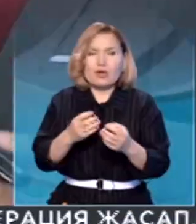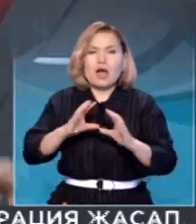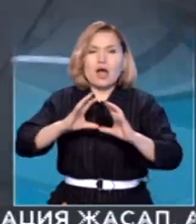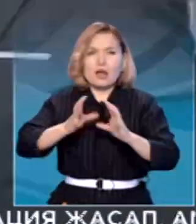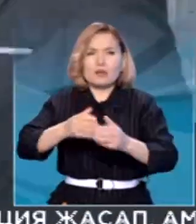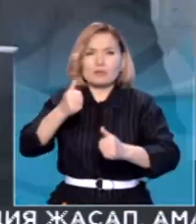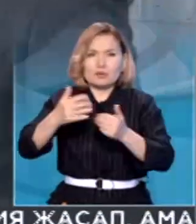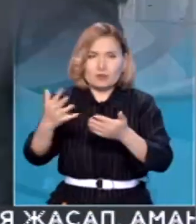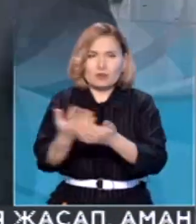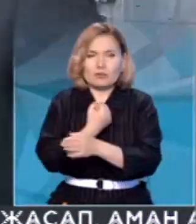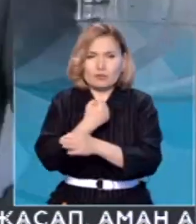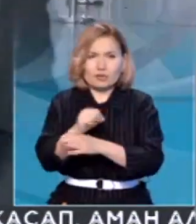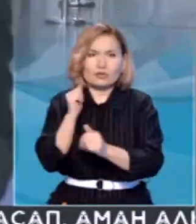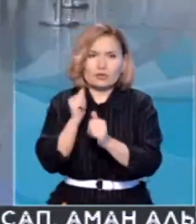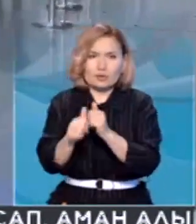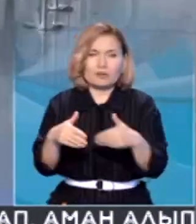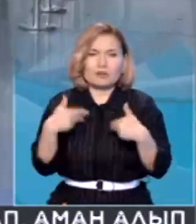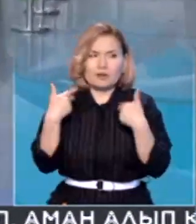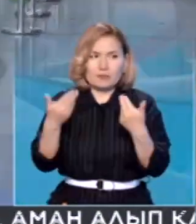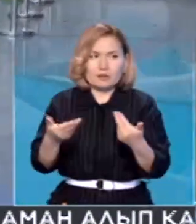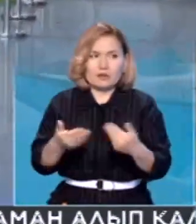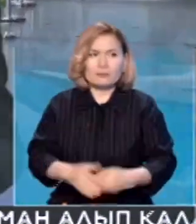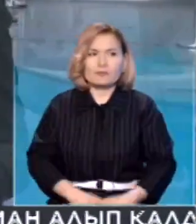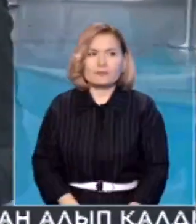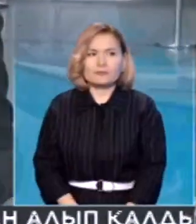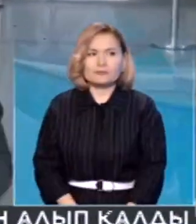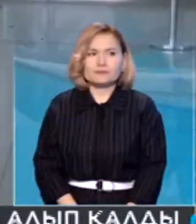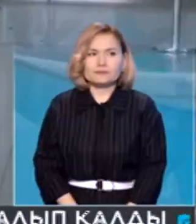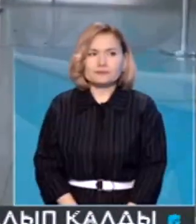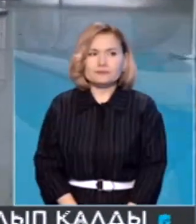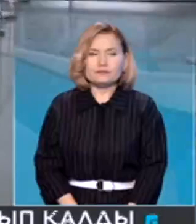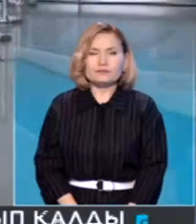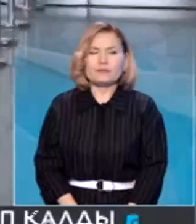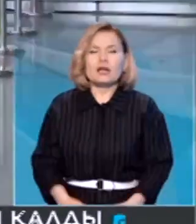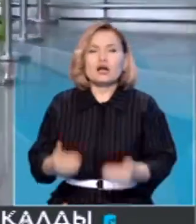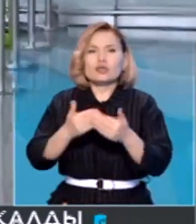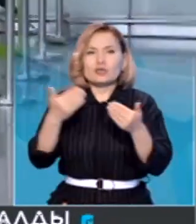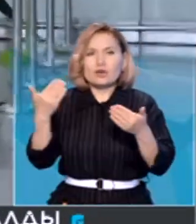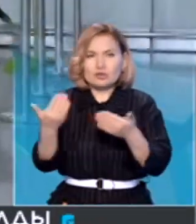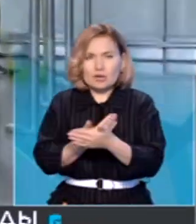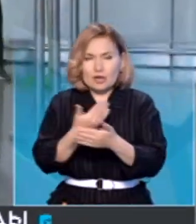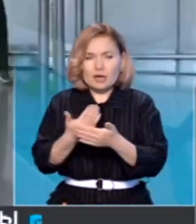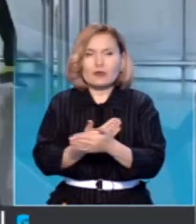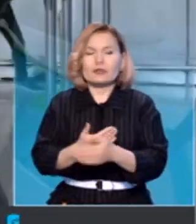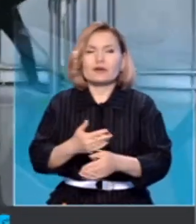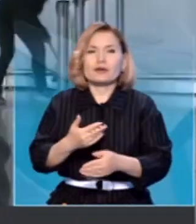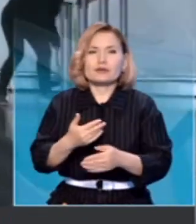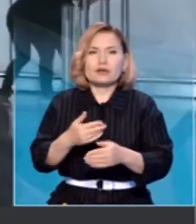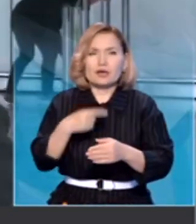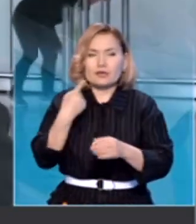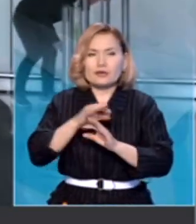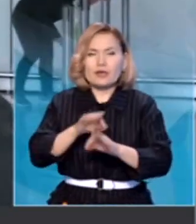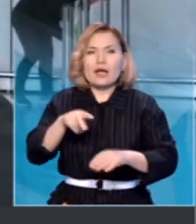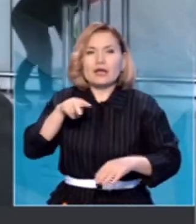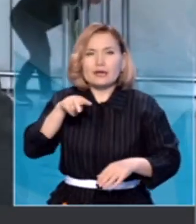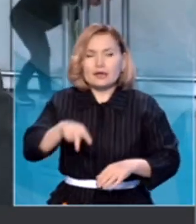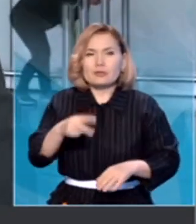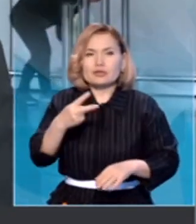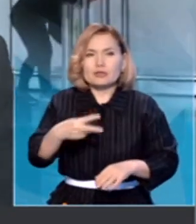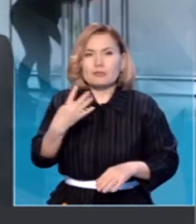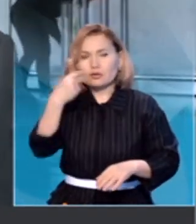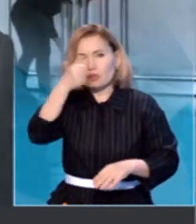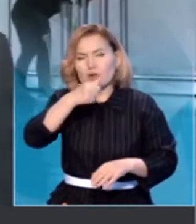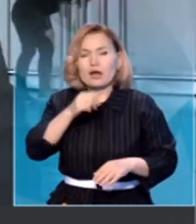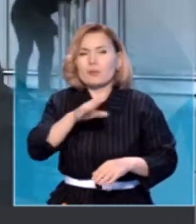жарыстарда топ жарылуыңа шын жүректен тілектеспіз. Қымбатты көрермен, соңғы жаңалықтар бойынша 2024 жылғы бокстан әйелдер арасындағы